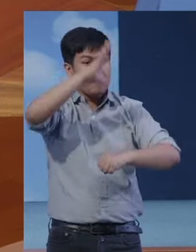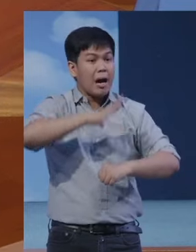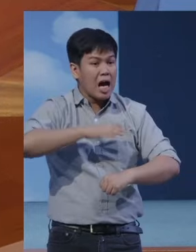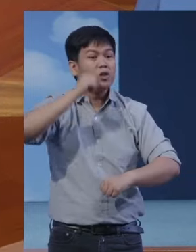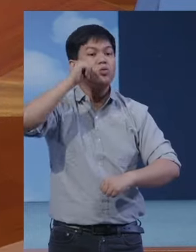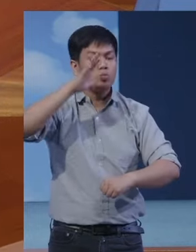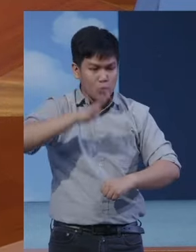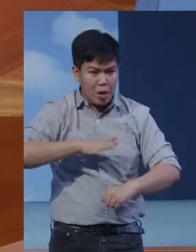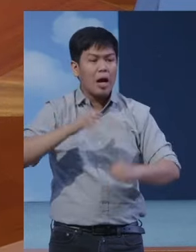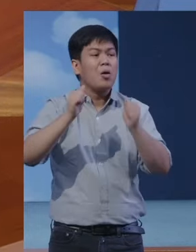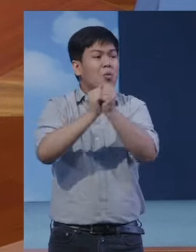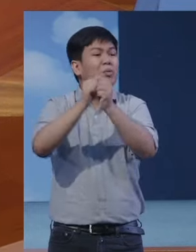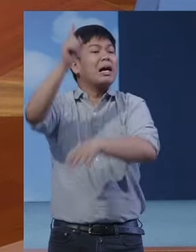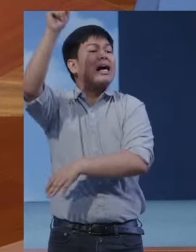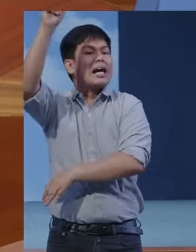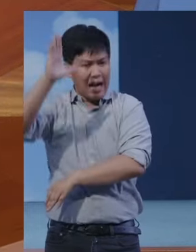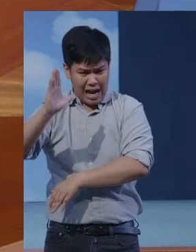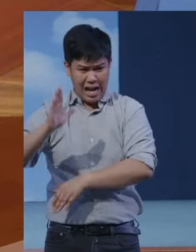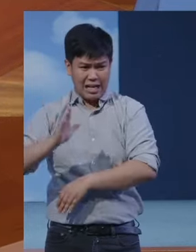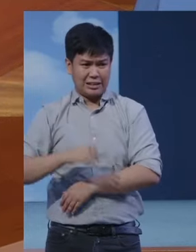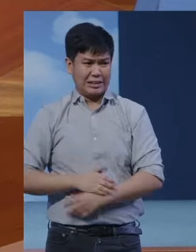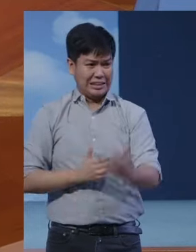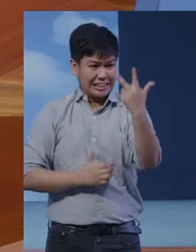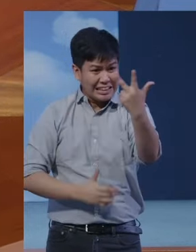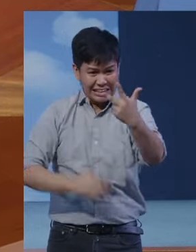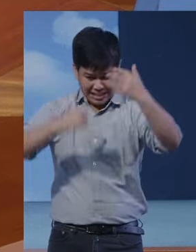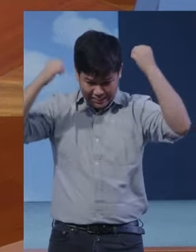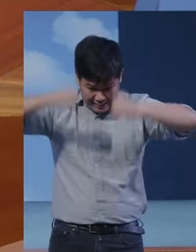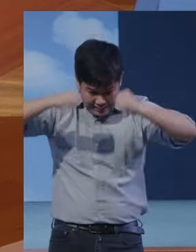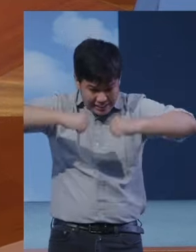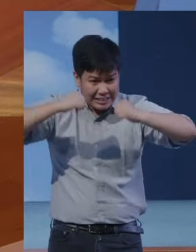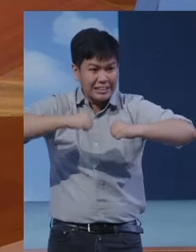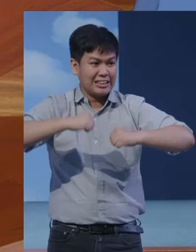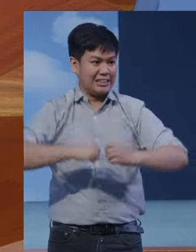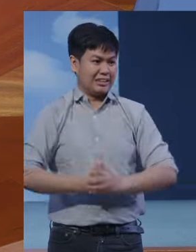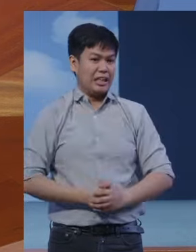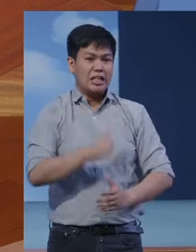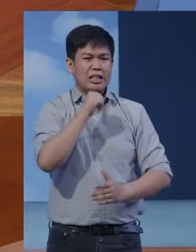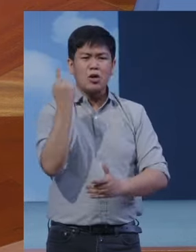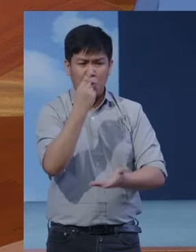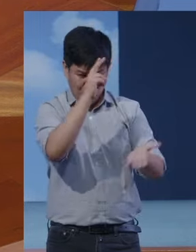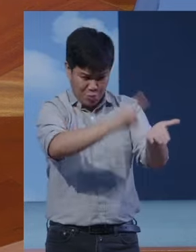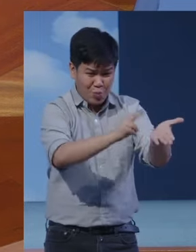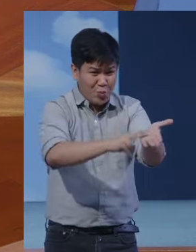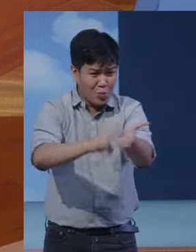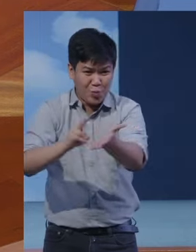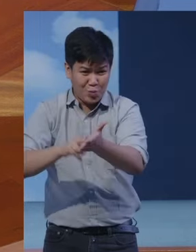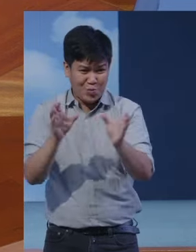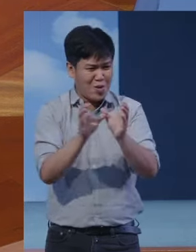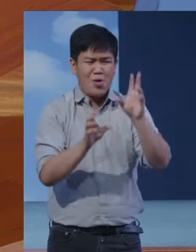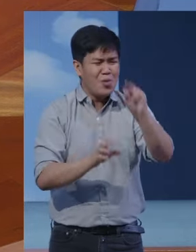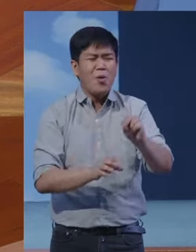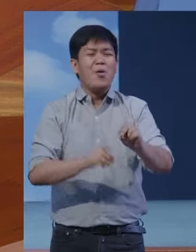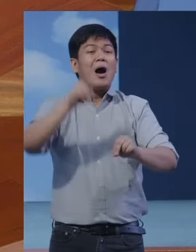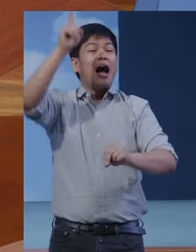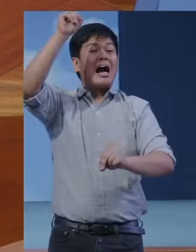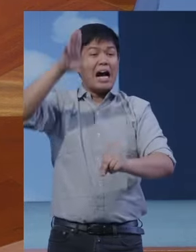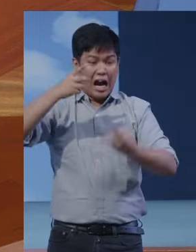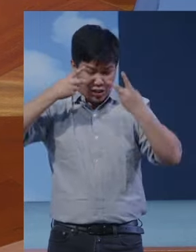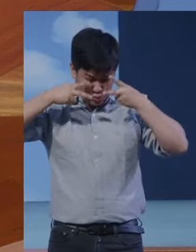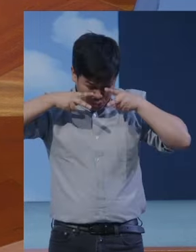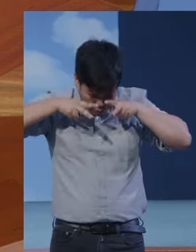woman and God doon sa unang kasal present po ang Diyos siyaang